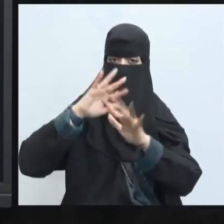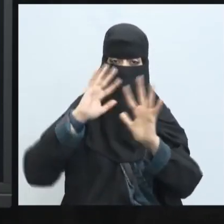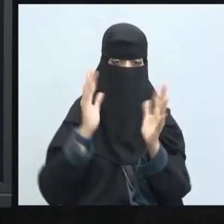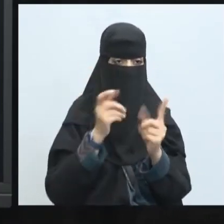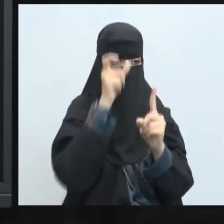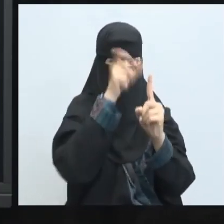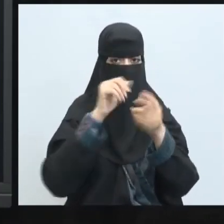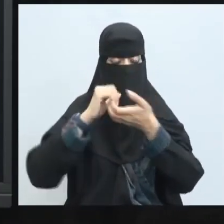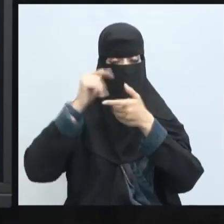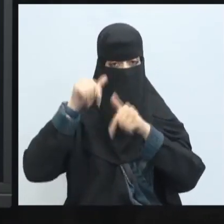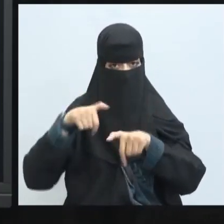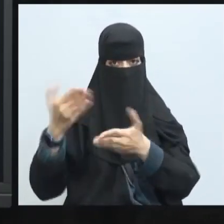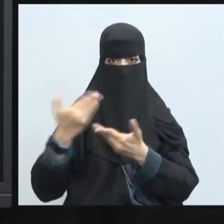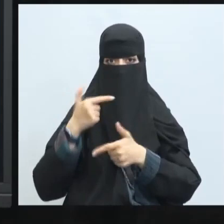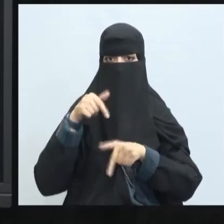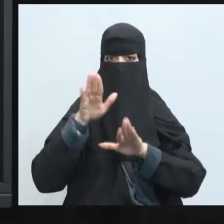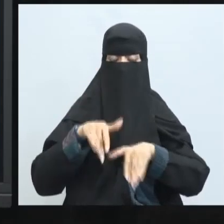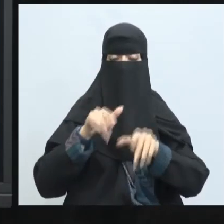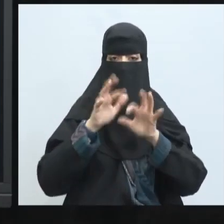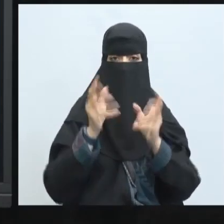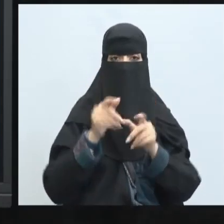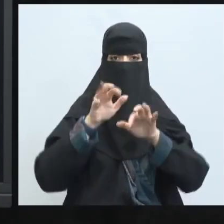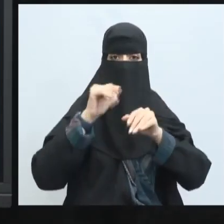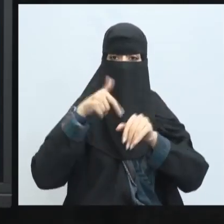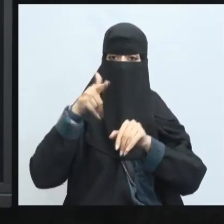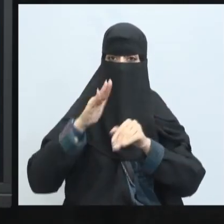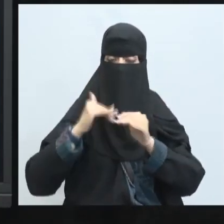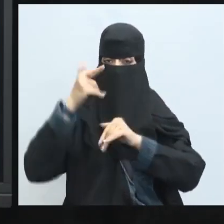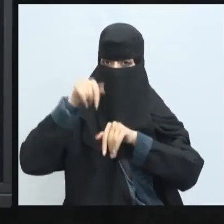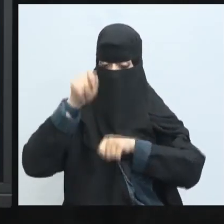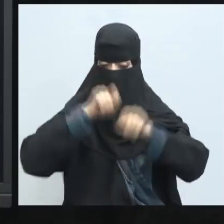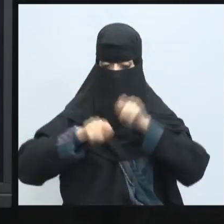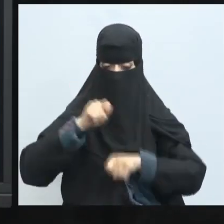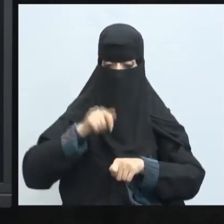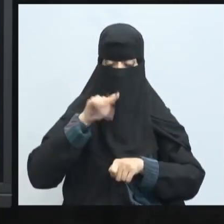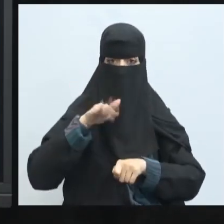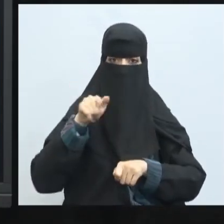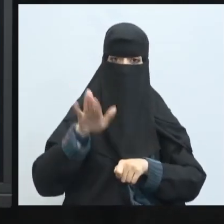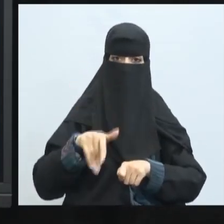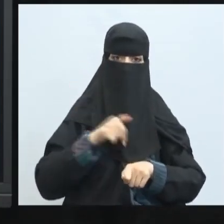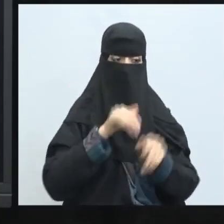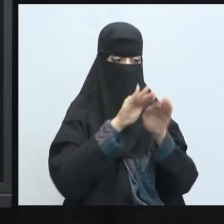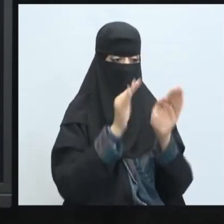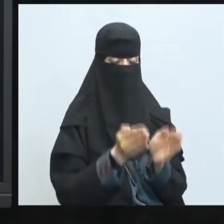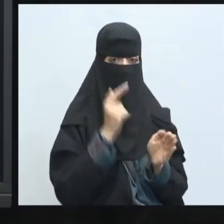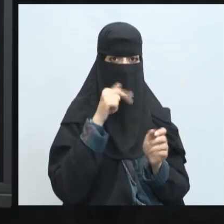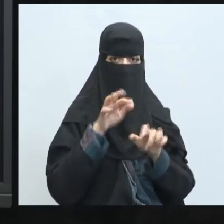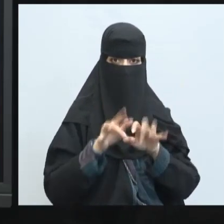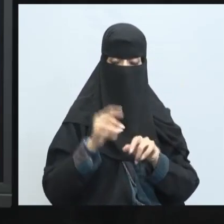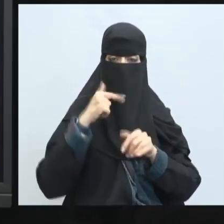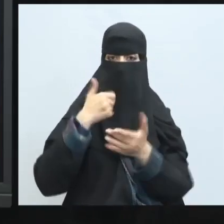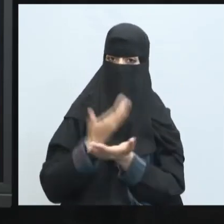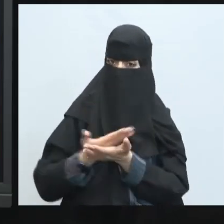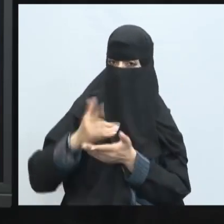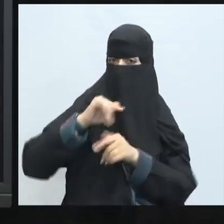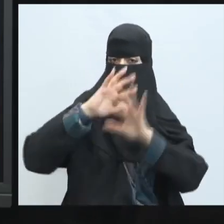ذلك من الموارد المتوفره كذلك الاجهزه والتقنيه والادوات التي تستخدم كالمكاتب التقنيات الحديثه كل